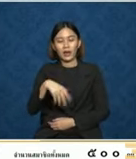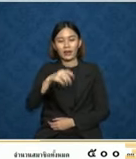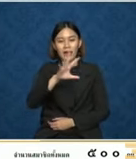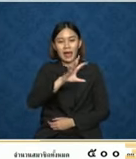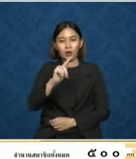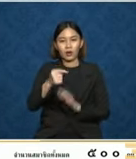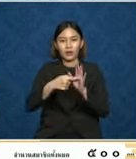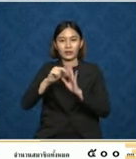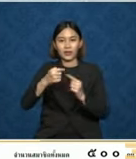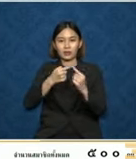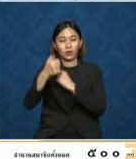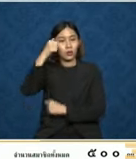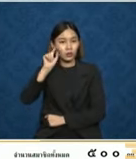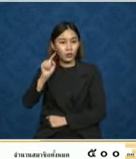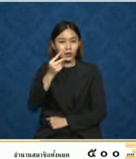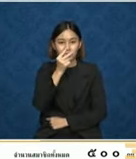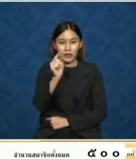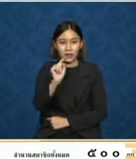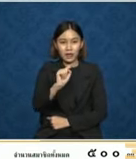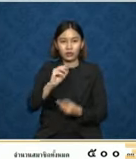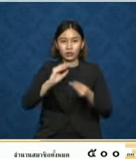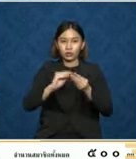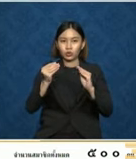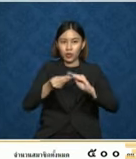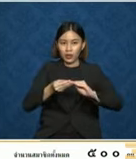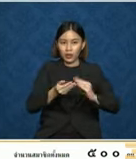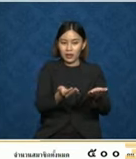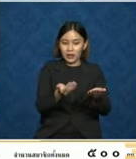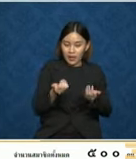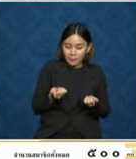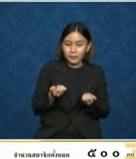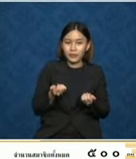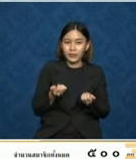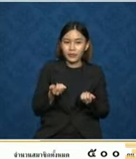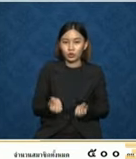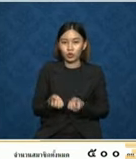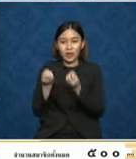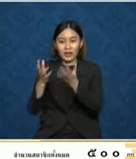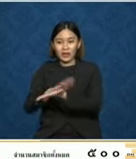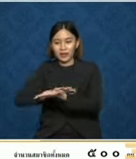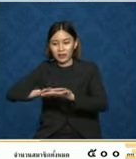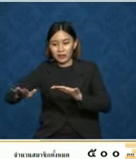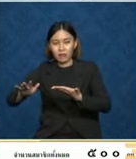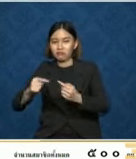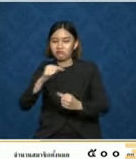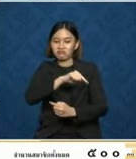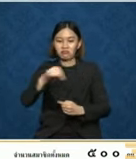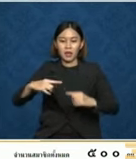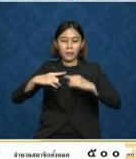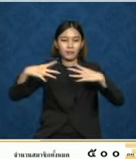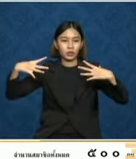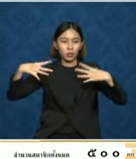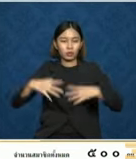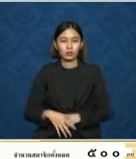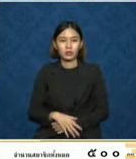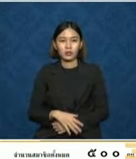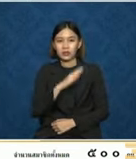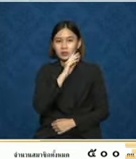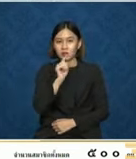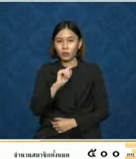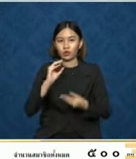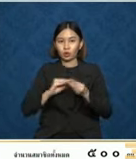านั้นค่ะท่านประธานจะเห็นได้ว่าตัวเลขรับเข้ากับตัวเลขกำจัดออกไม่สมดุลกันเลยนะคะ